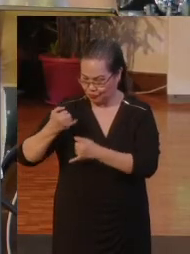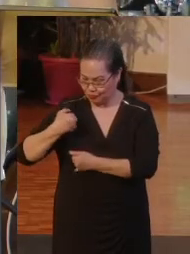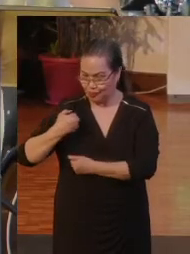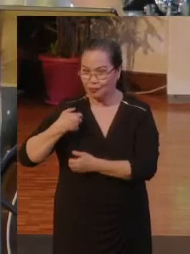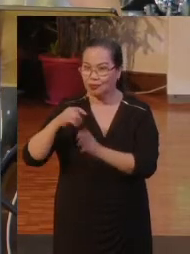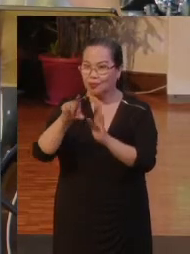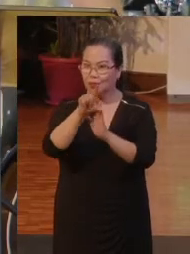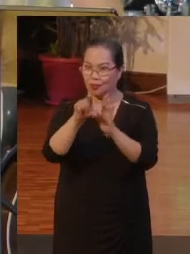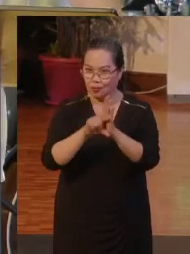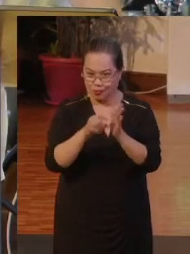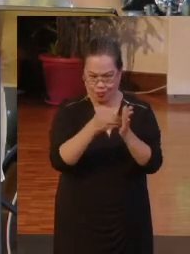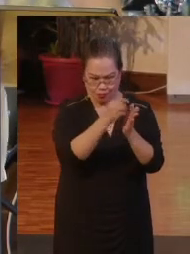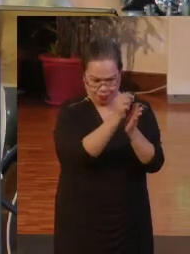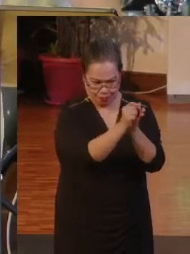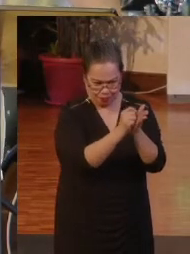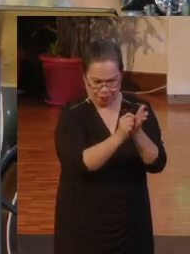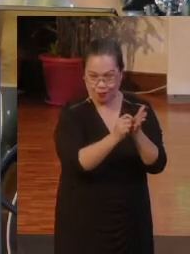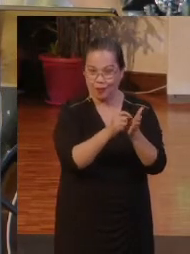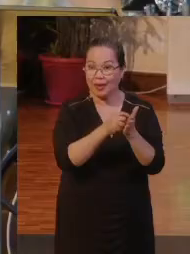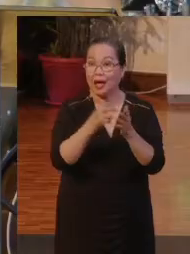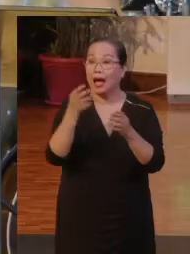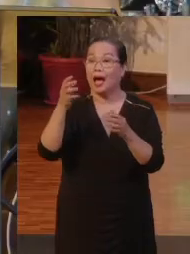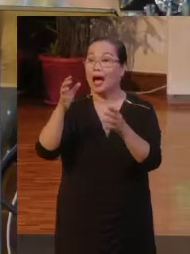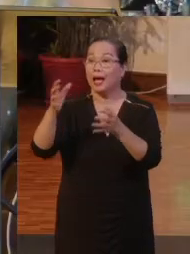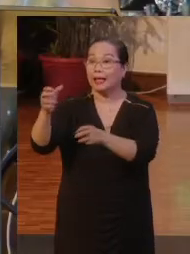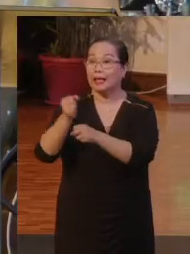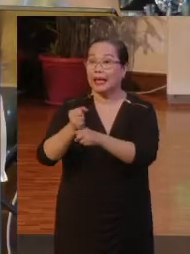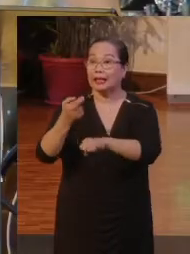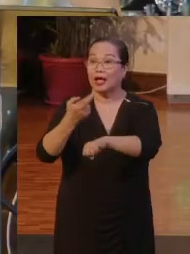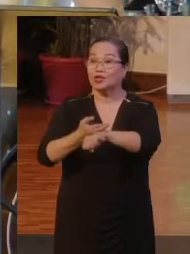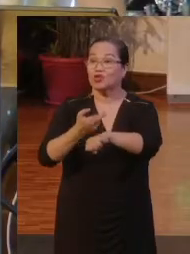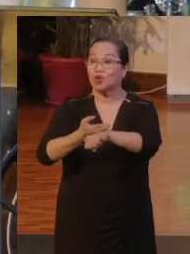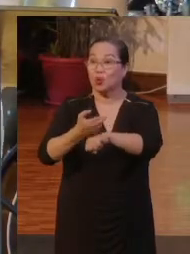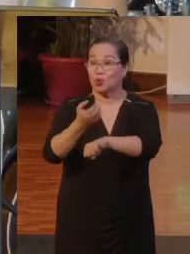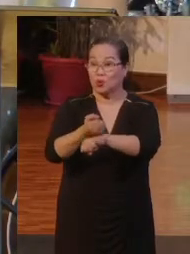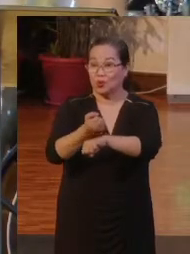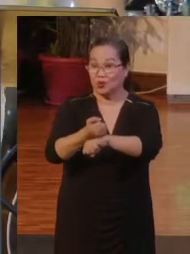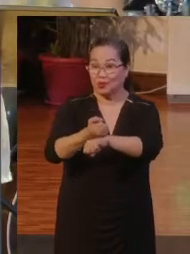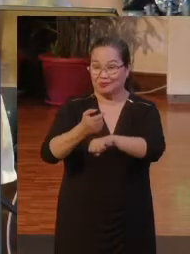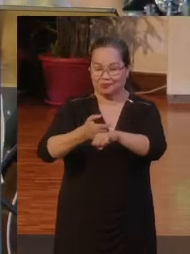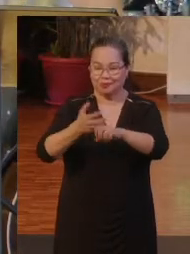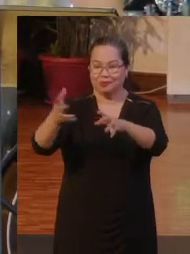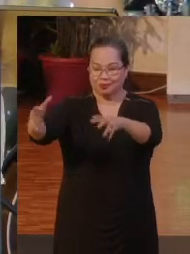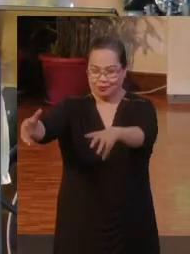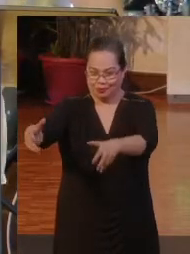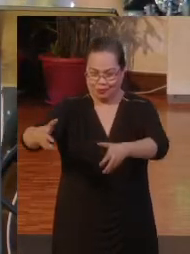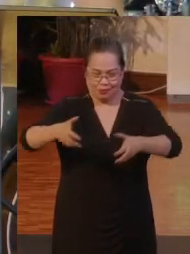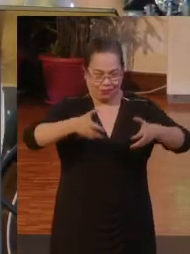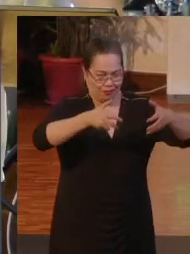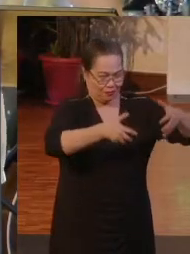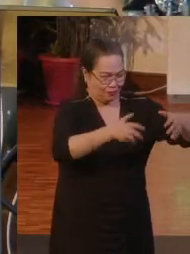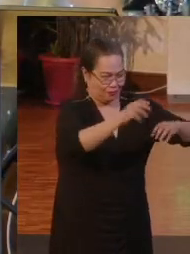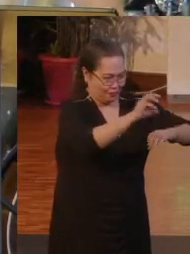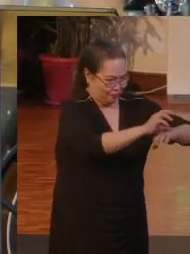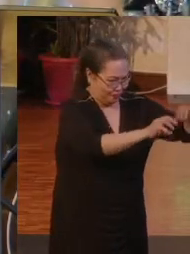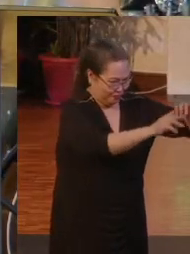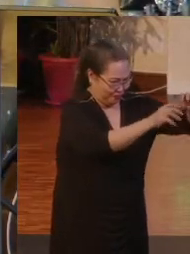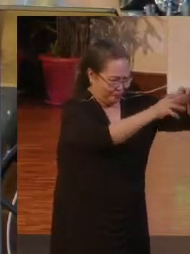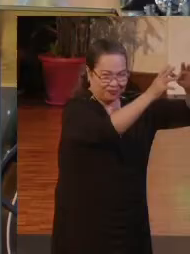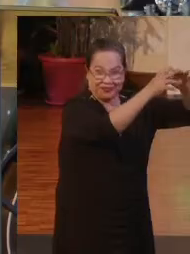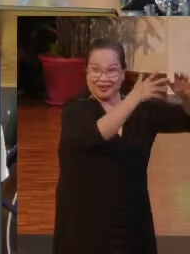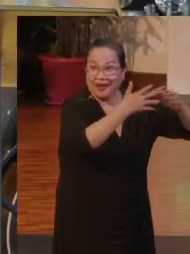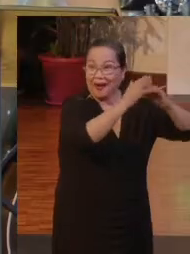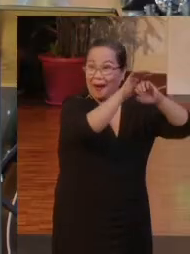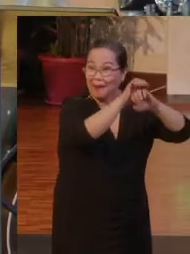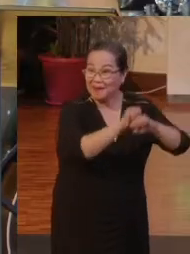law of God. And he took a large stone. Ugali niya to, di ba? Tinuwid, tumuwid sila sa river, naglagay sila ng stone.